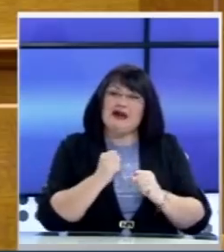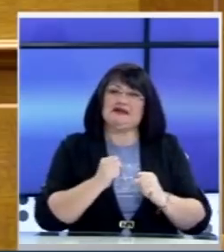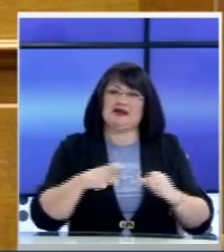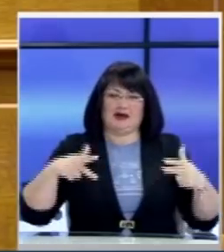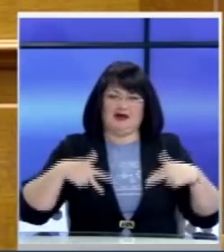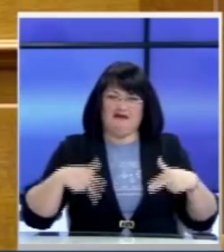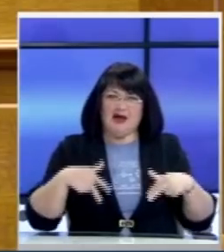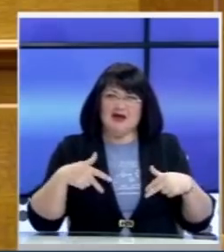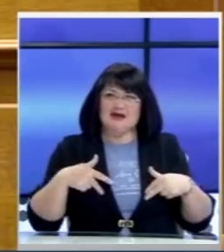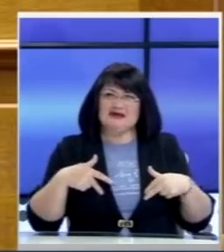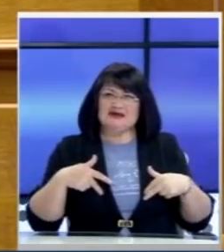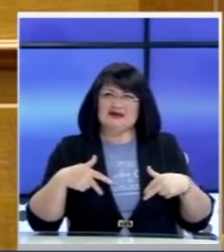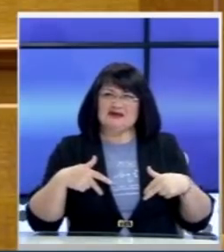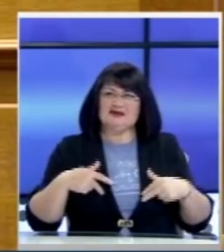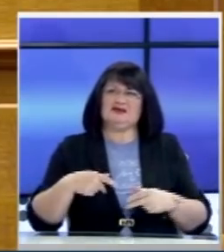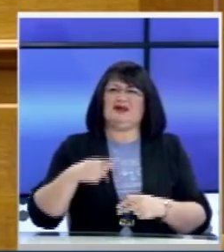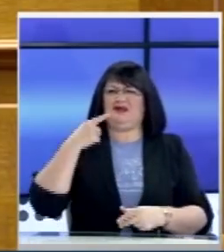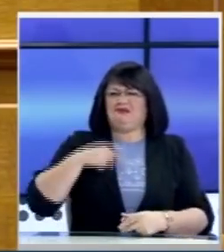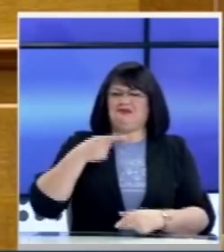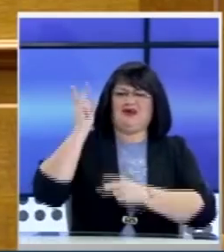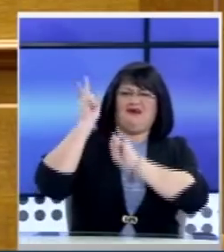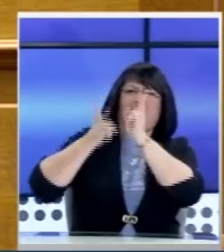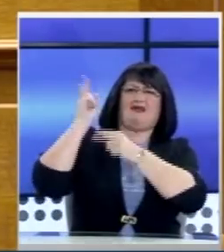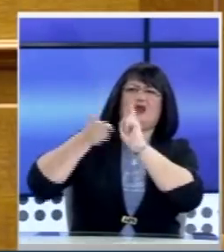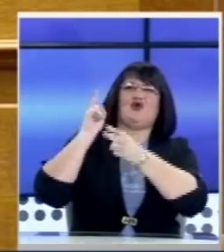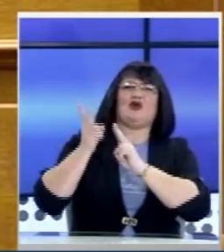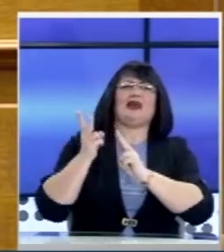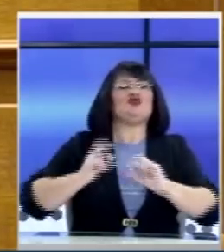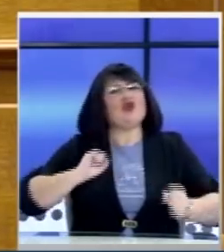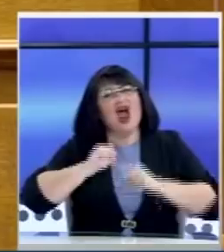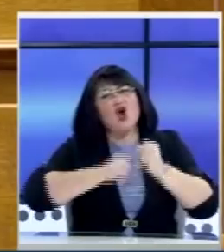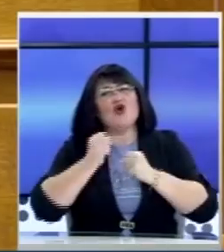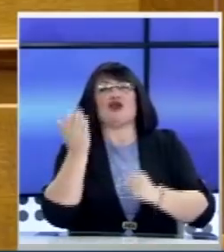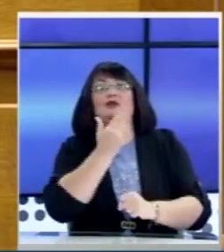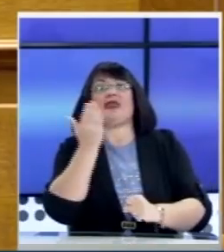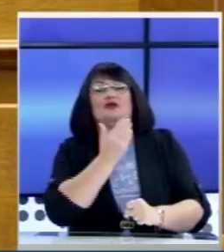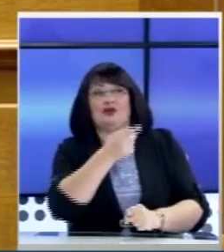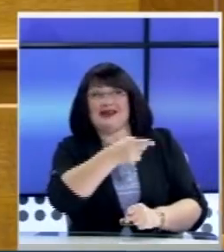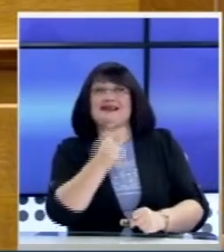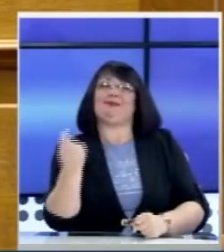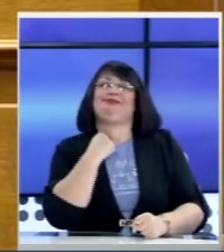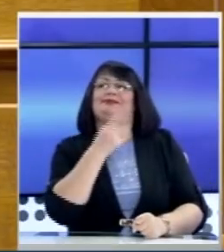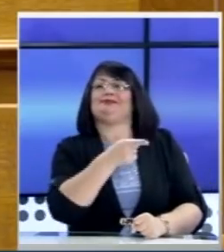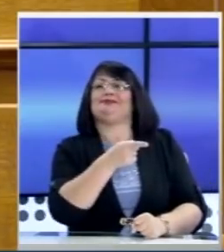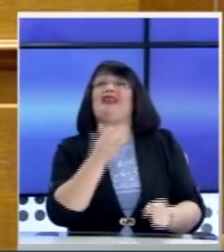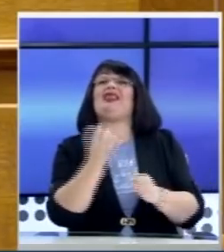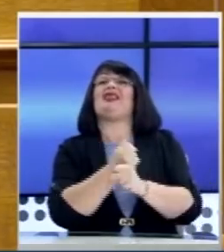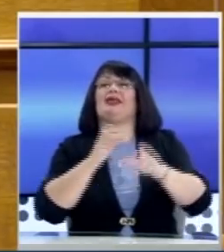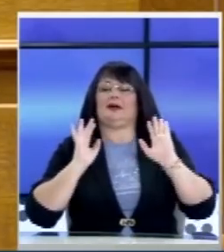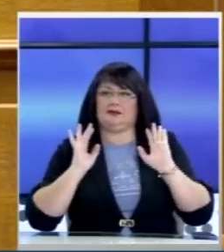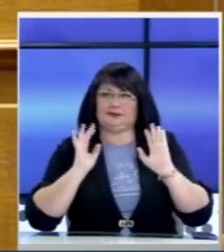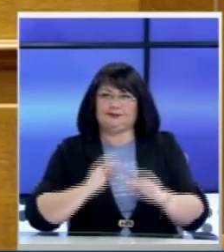σας με κάθε τρόπο συκοφάντησε και πολέμησε. Δεν τα καταφέρατε όμως, για άλλη μια φορά, όπως